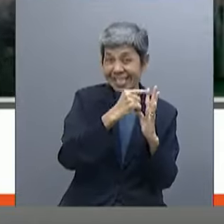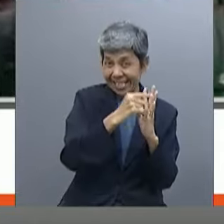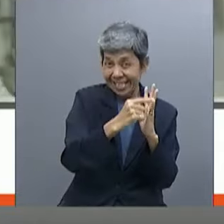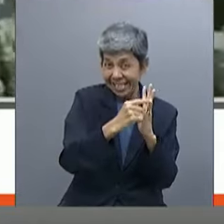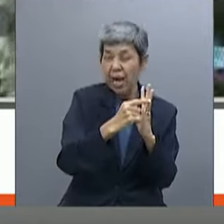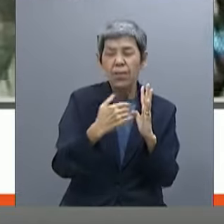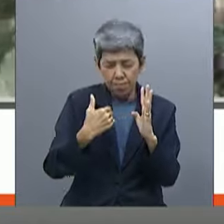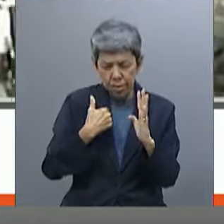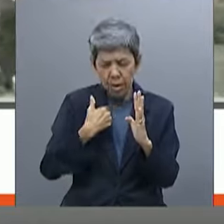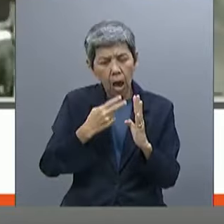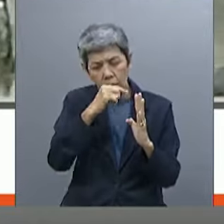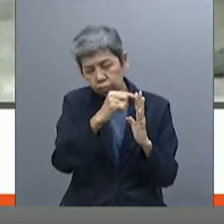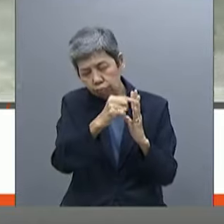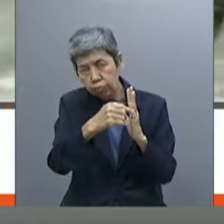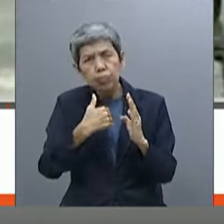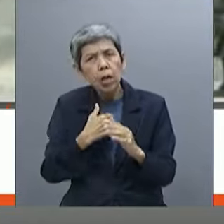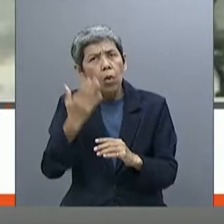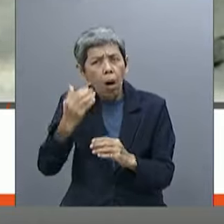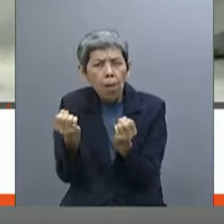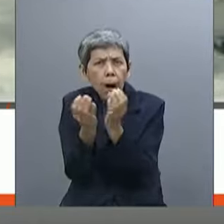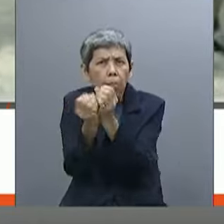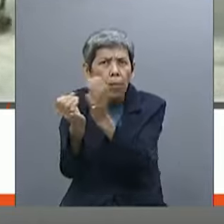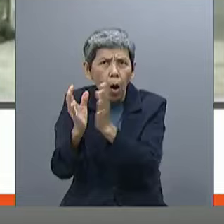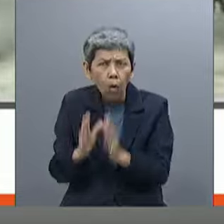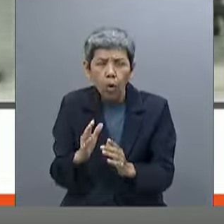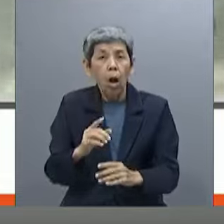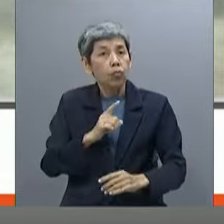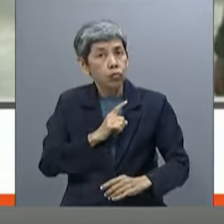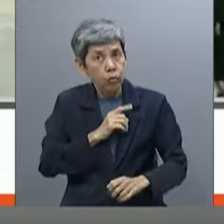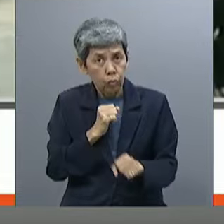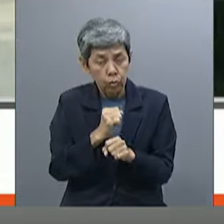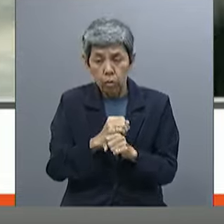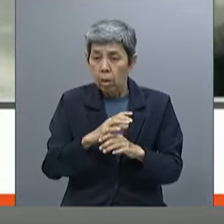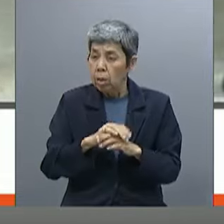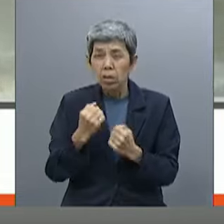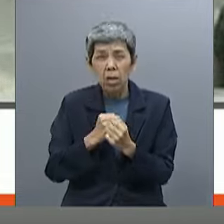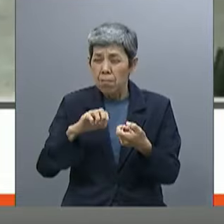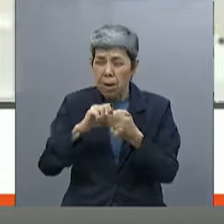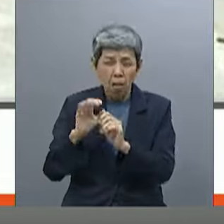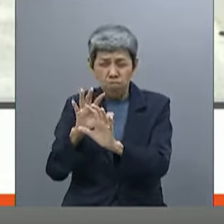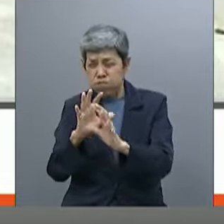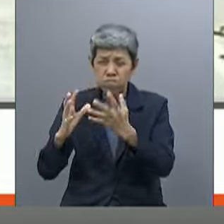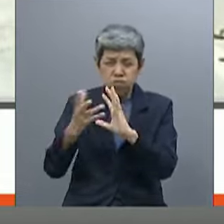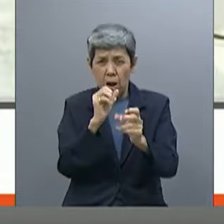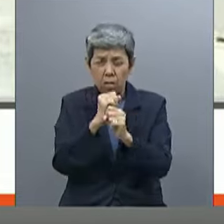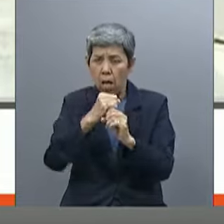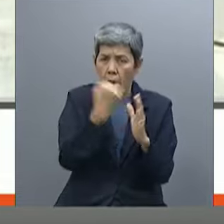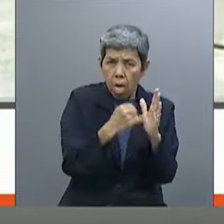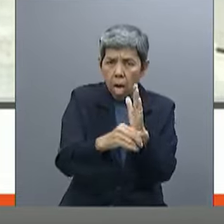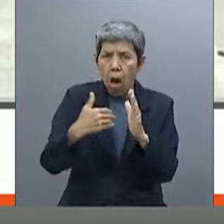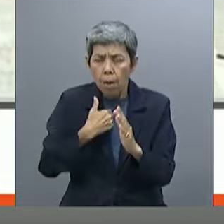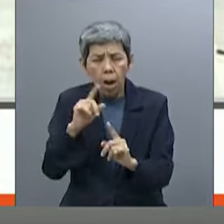มันอาจจะเป็นข้อที่บ่งชี้ได้ว่าเหตุการณ์ที่เกิดขึ้นคนที่มีหน้าที่ในการควบคุมสถานการณ์ดำเนินการผิดพลาดจ